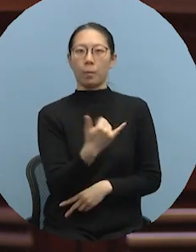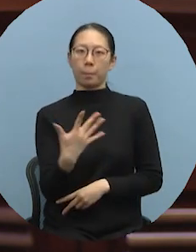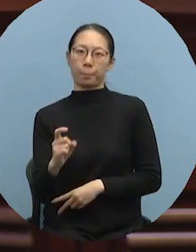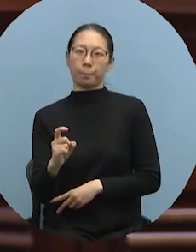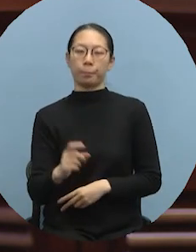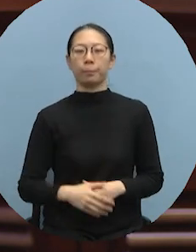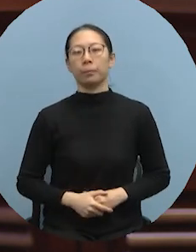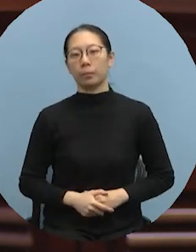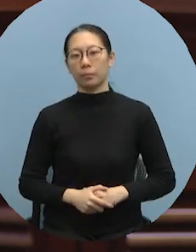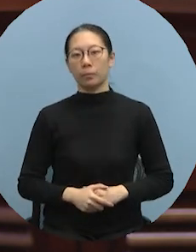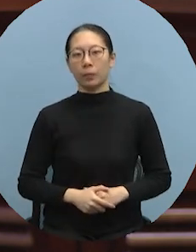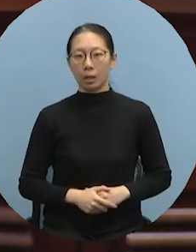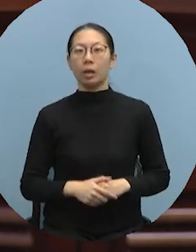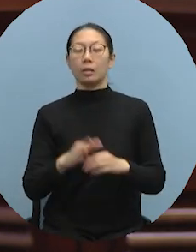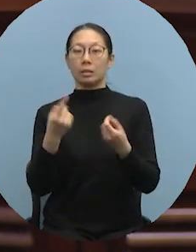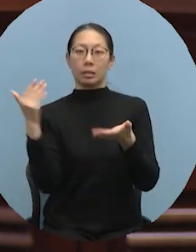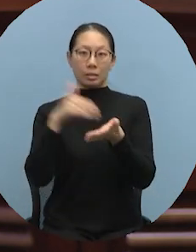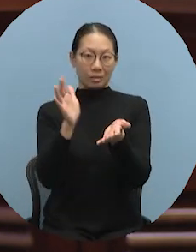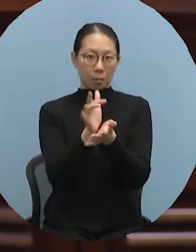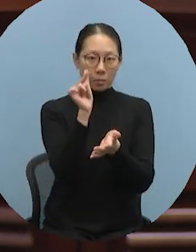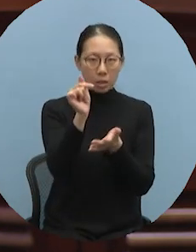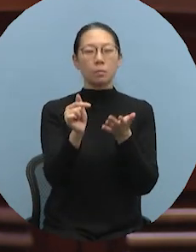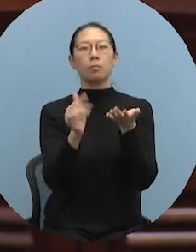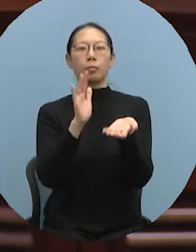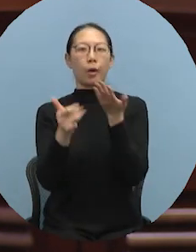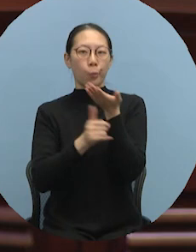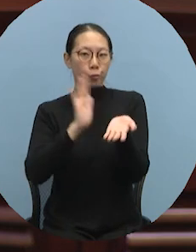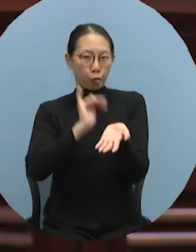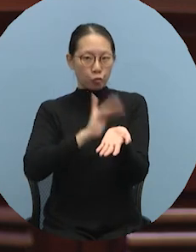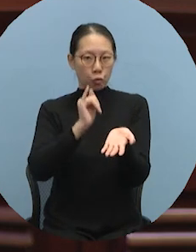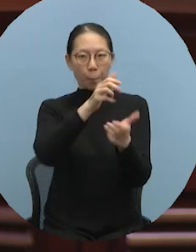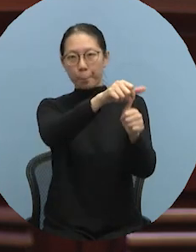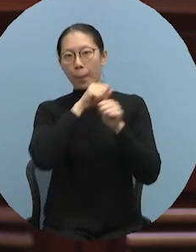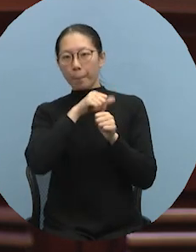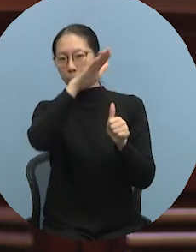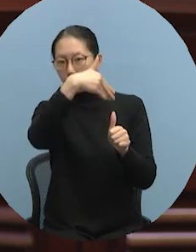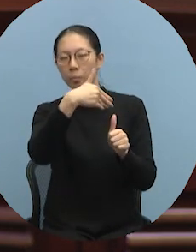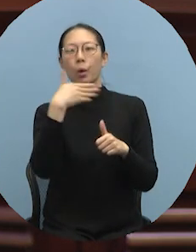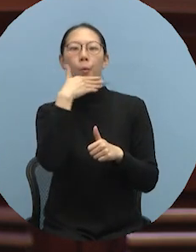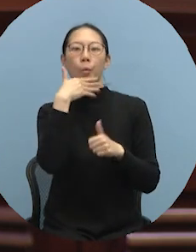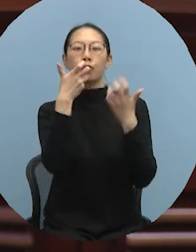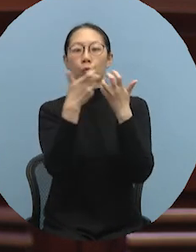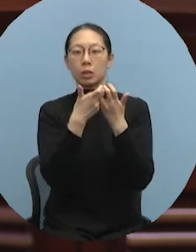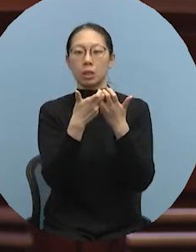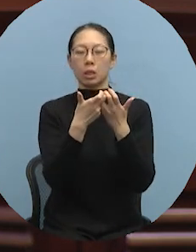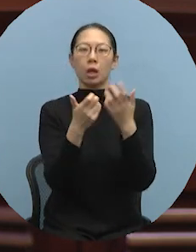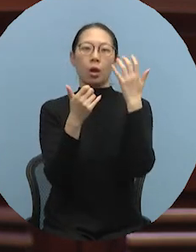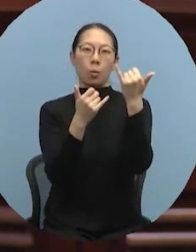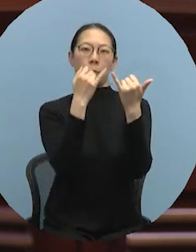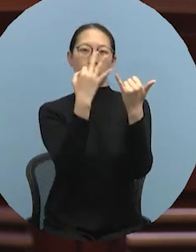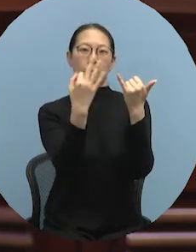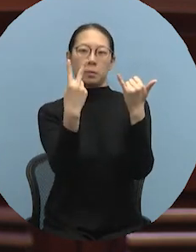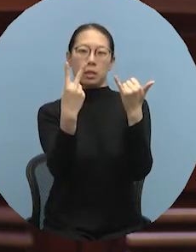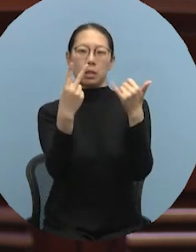659人，而同期因為干犯毒品罪行而被拘捕的青少年數字亦由632人